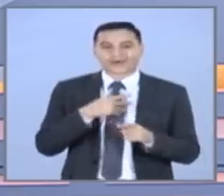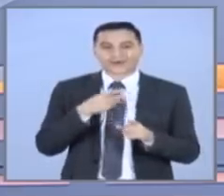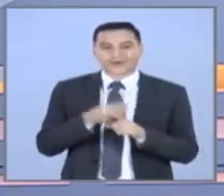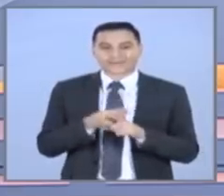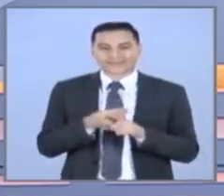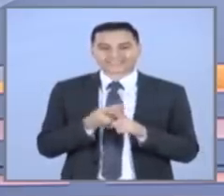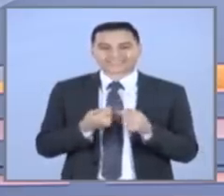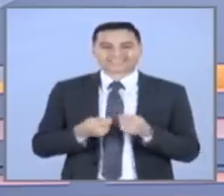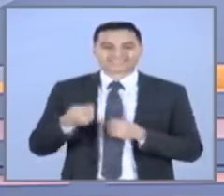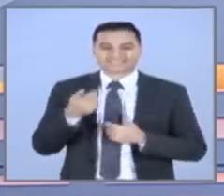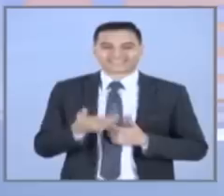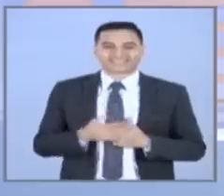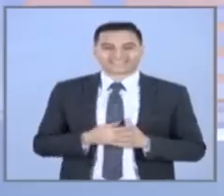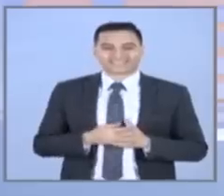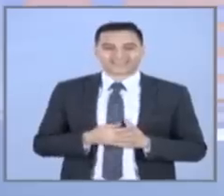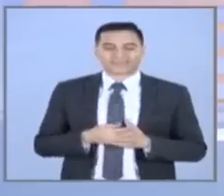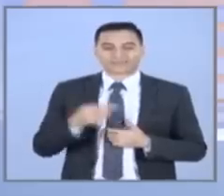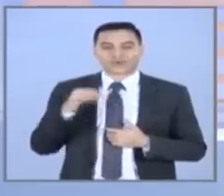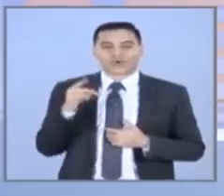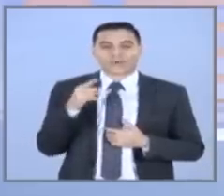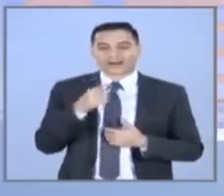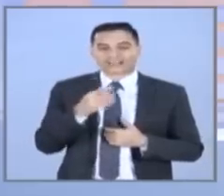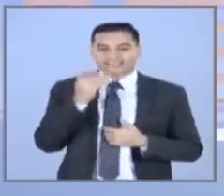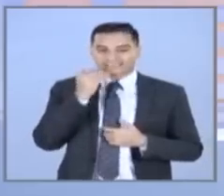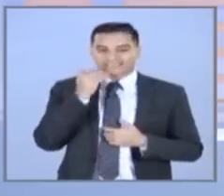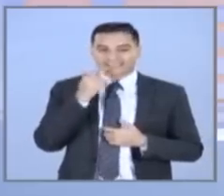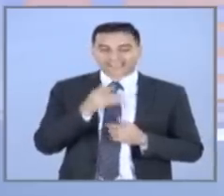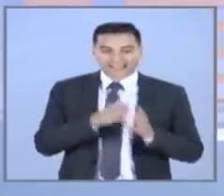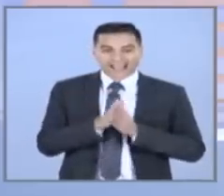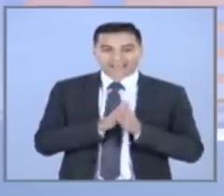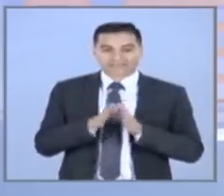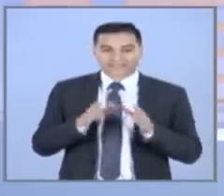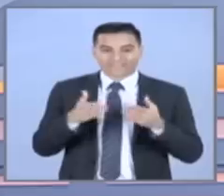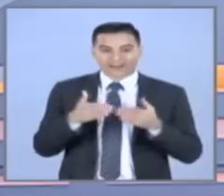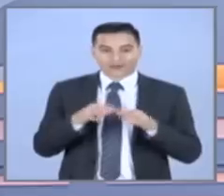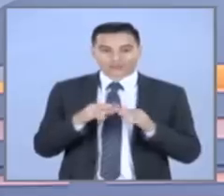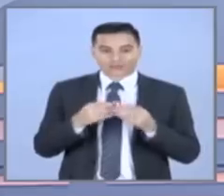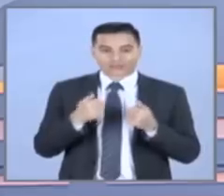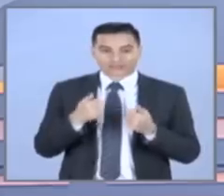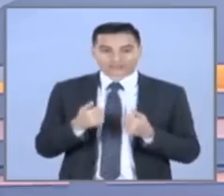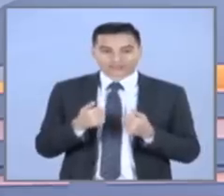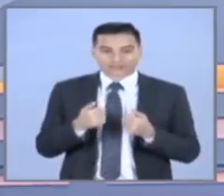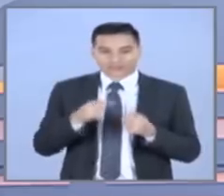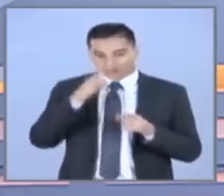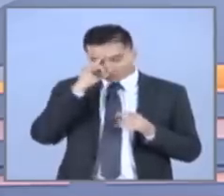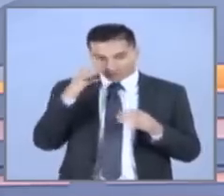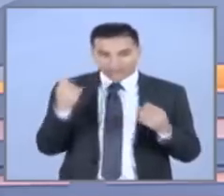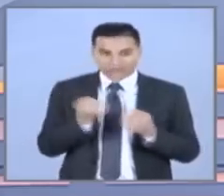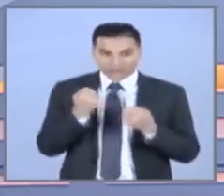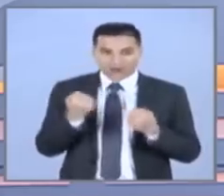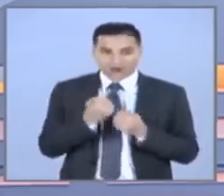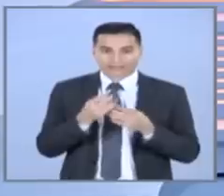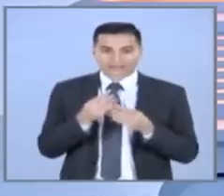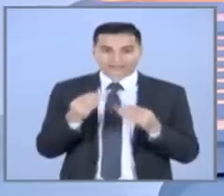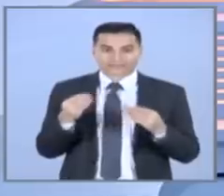بتشجيعه تمام يعني. طب يا عمر، بما إنك مصمم كده، جهزت الفريق؟ جهزت العيلة؟ الحمد لله قعدنا نتدرب فترة طويلة،